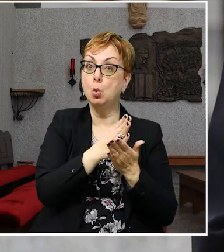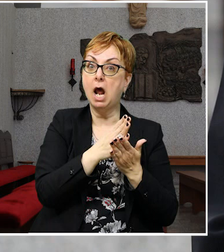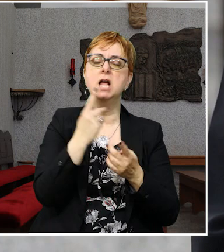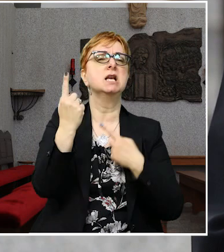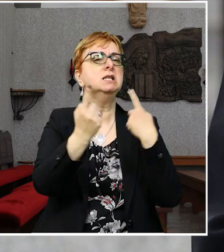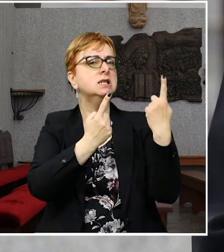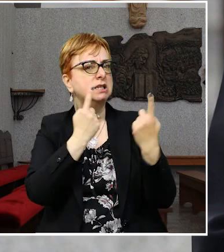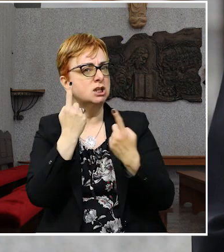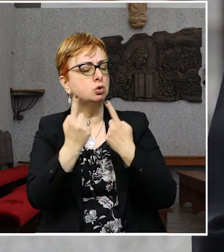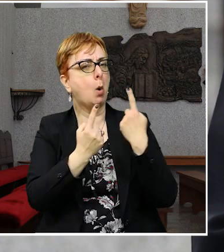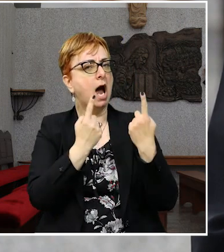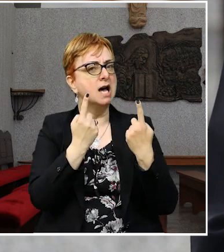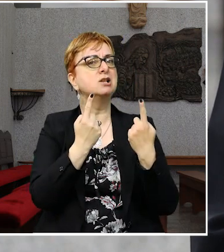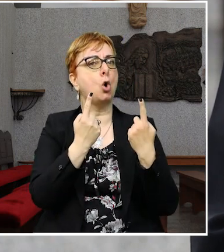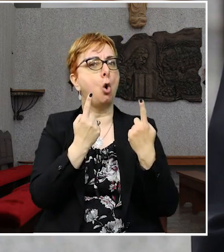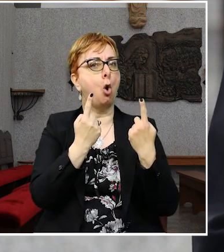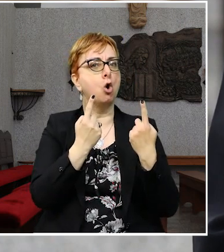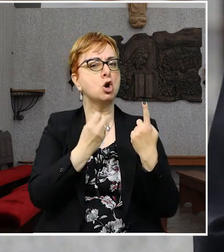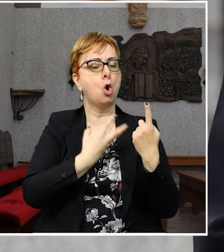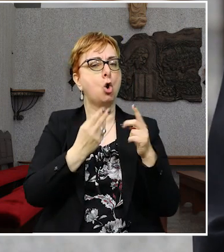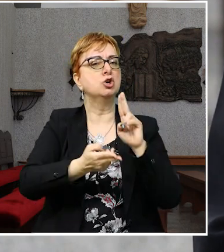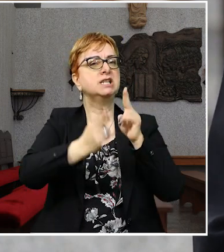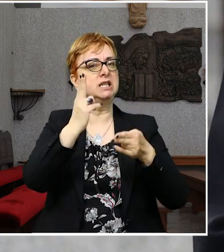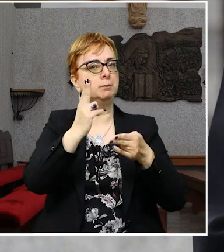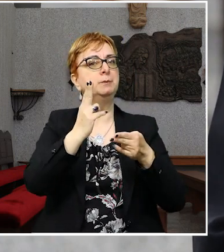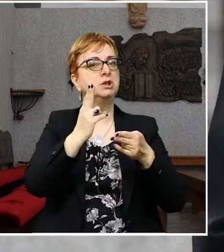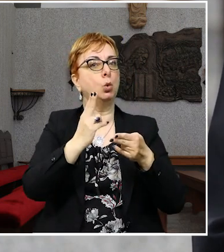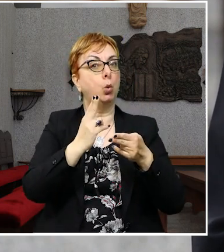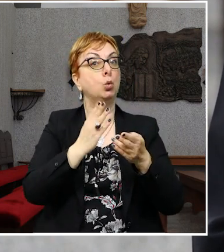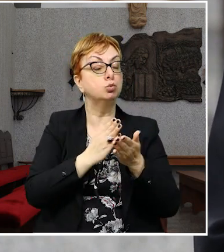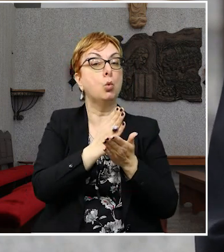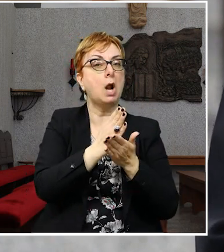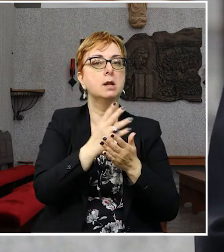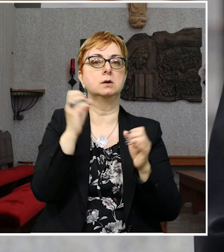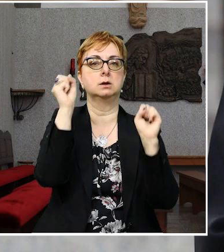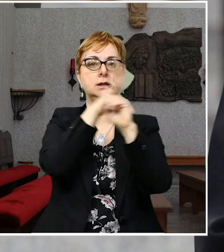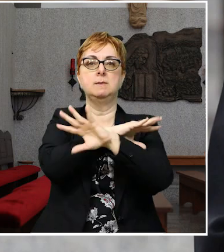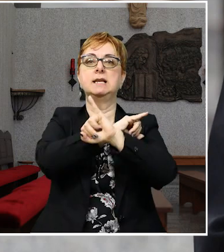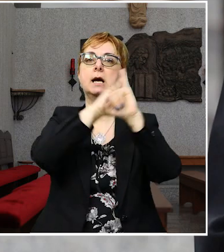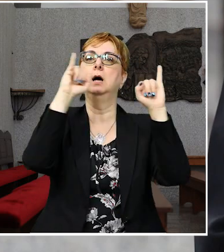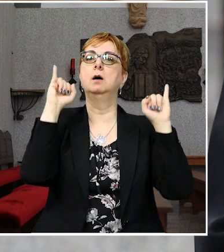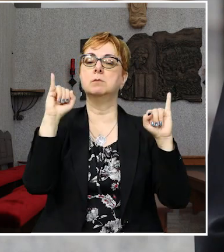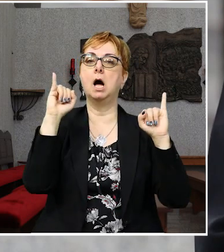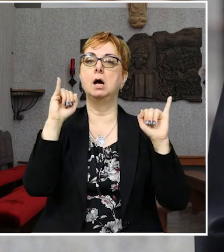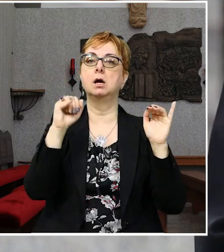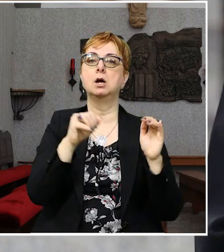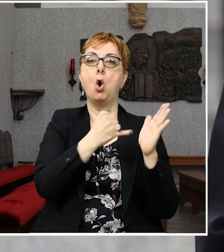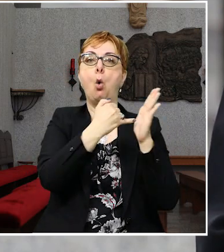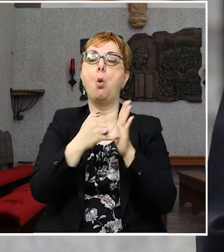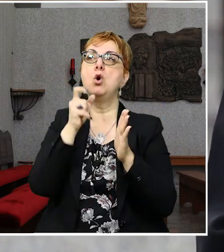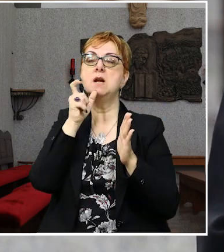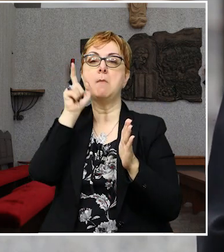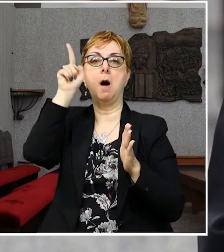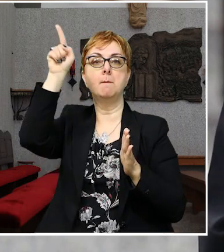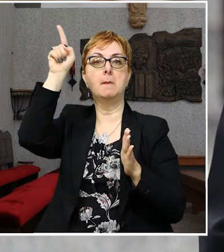a tutte le situazioni, anche quelle più dolorose, non dimentichiamolo mai. L'ultima parola